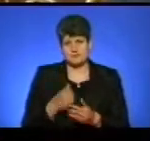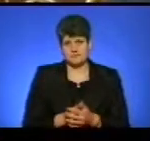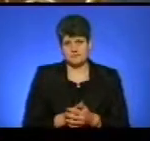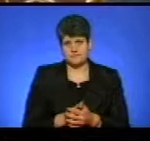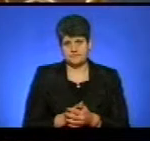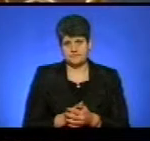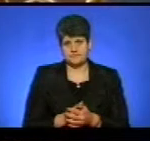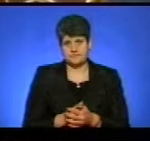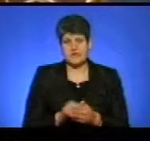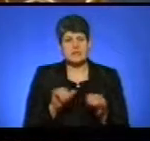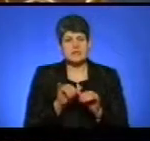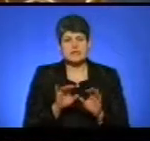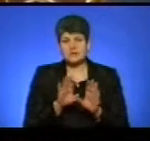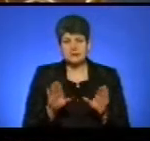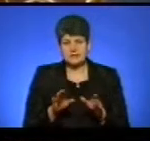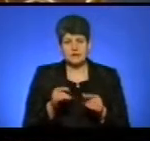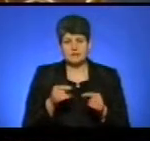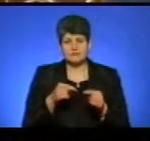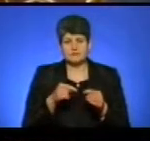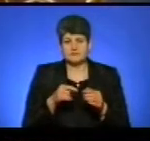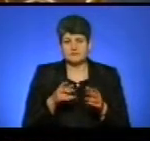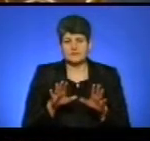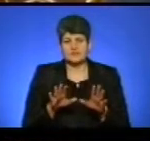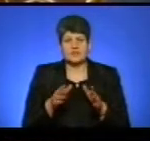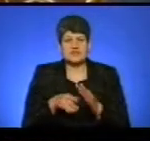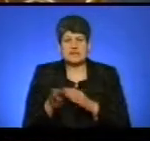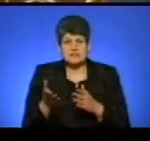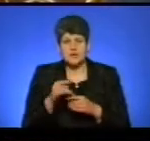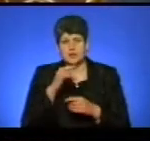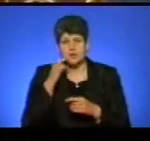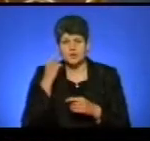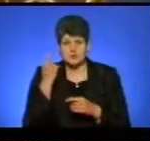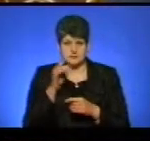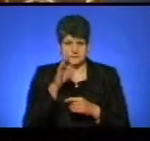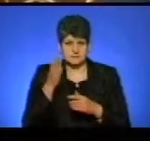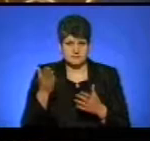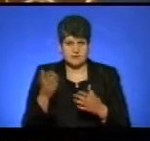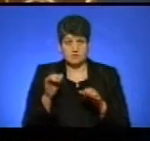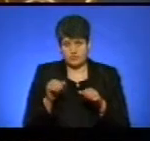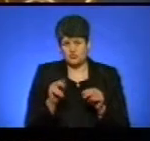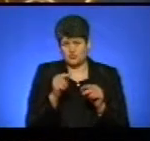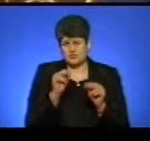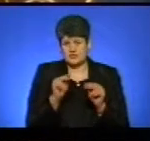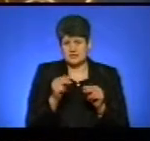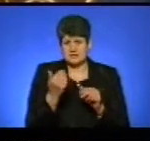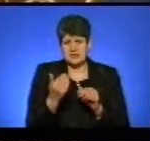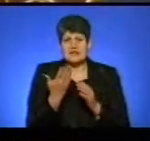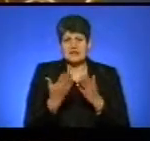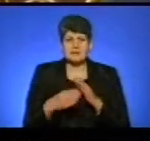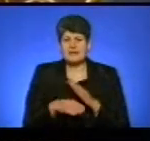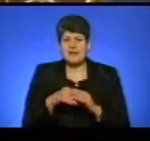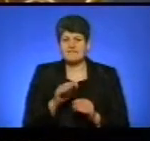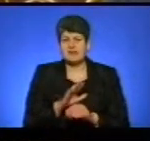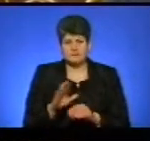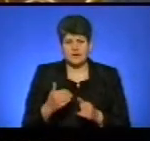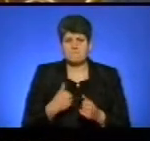не поділася і російська загроза. І, можливо, я буду з вами відвертий, якби не вибори, ми